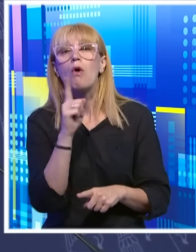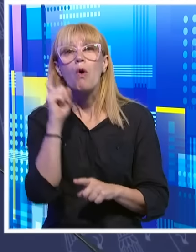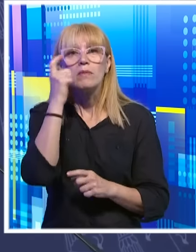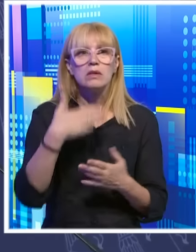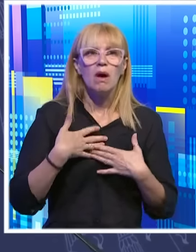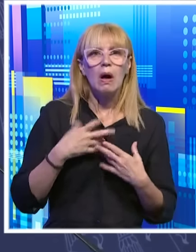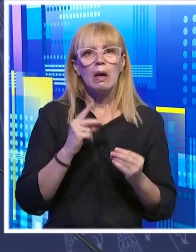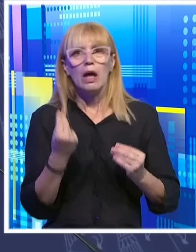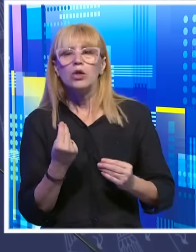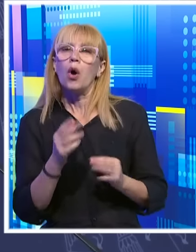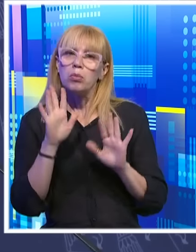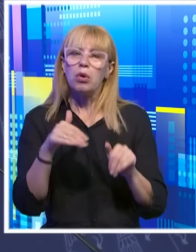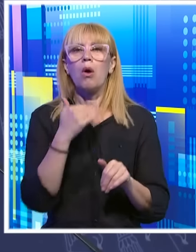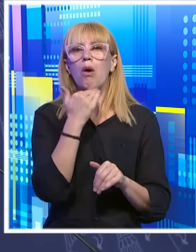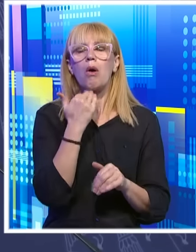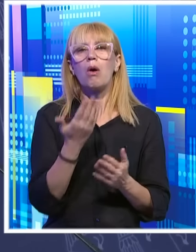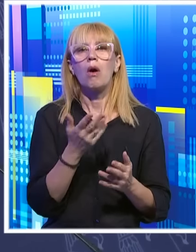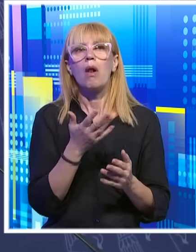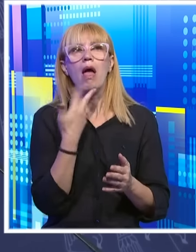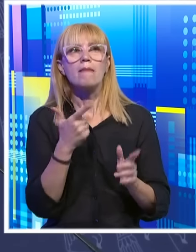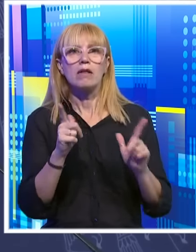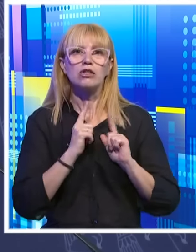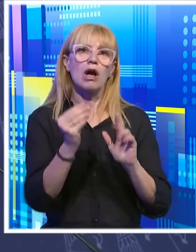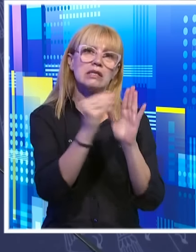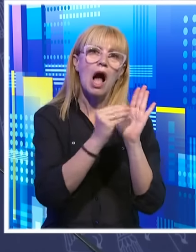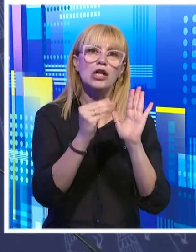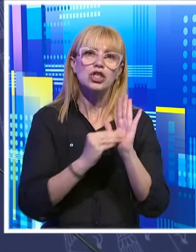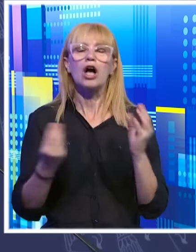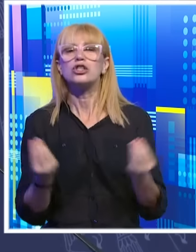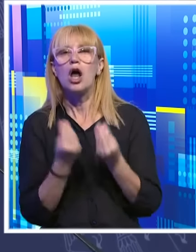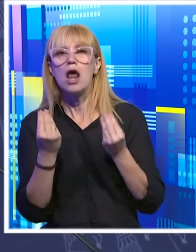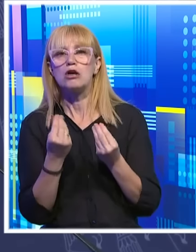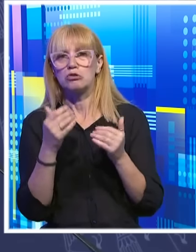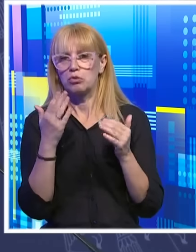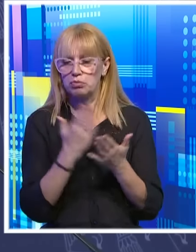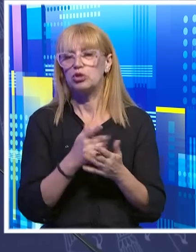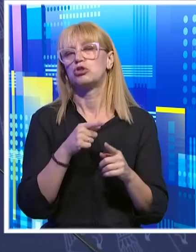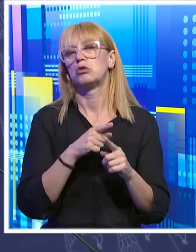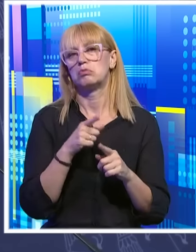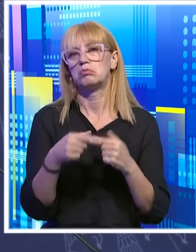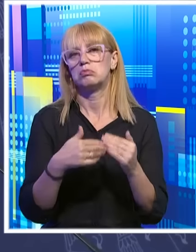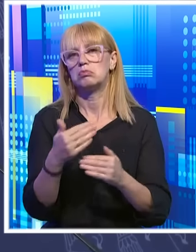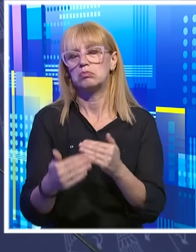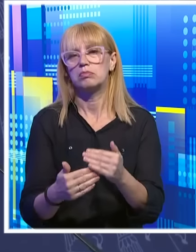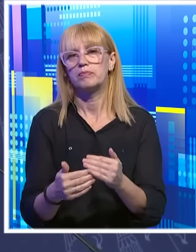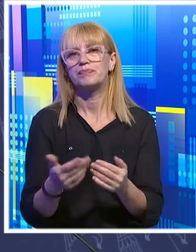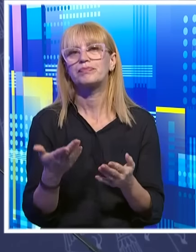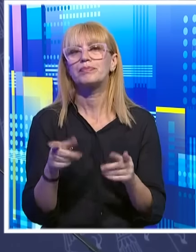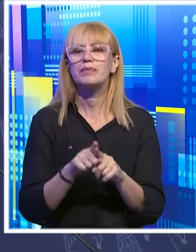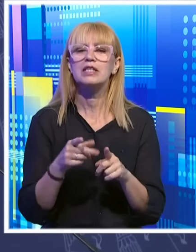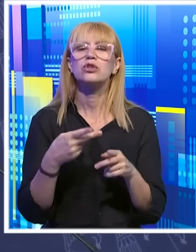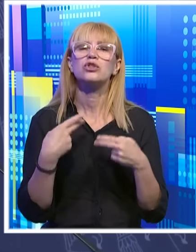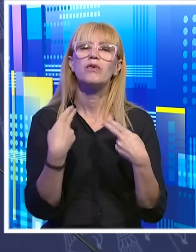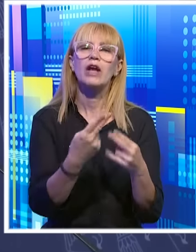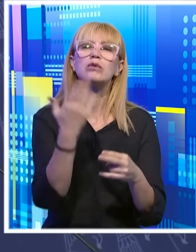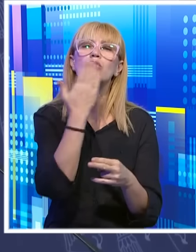koji način, ali nisu imali načina da takvu vrstu pregleda izvrše. Mislimo da je to, vratit ćemo sistematske preglede u